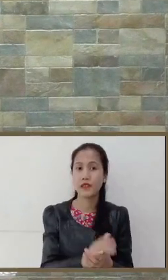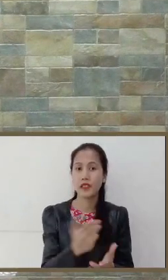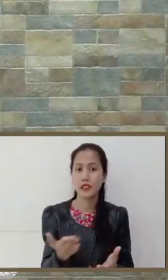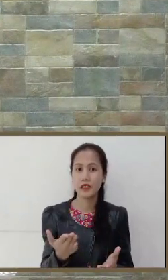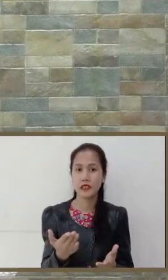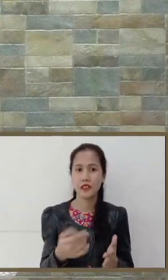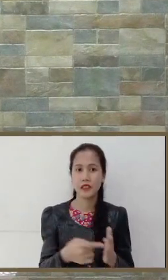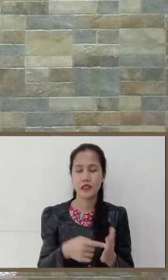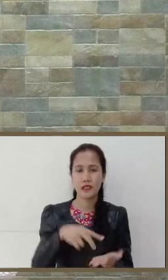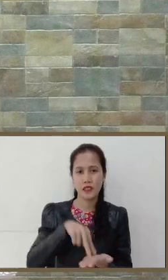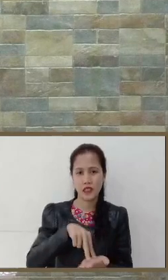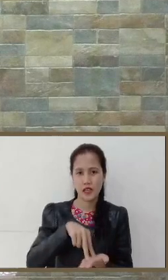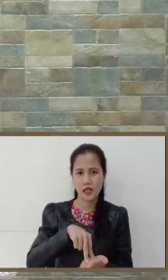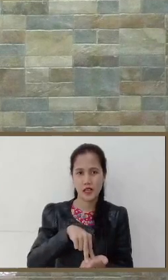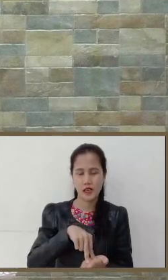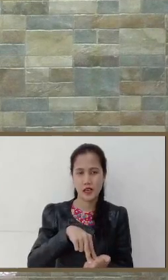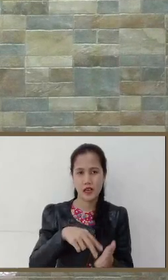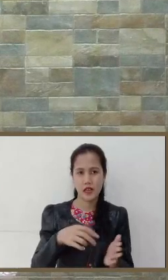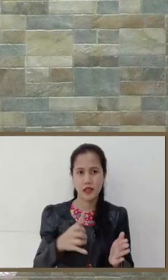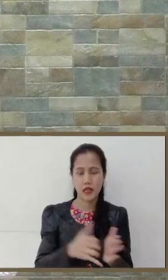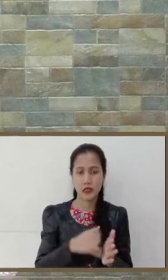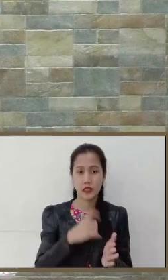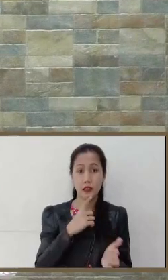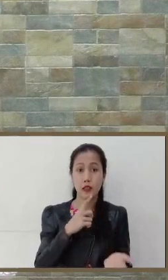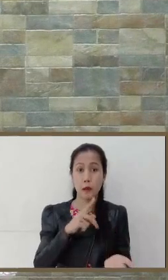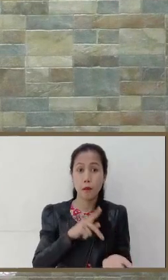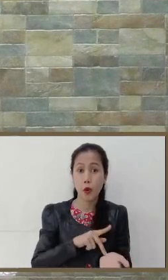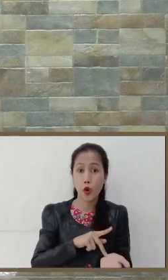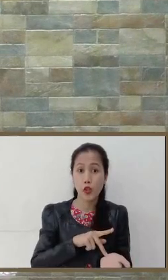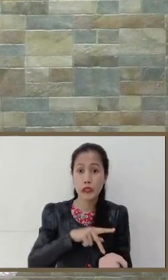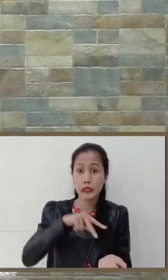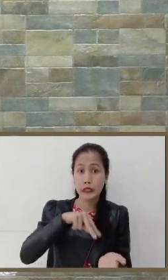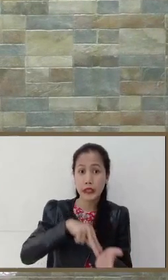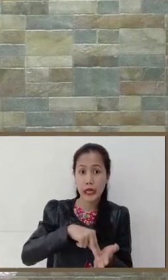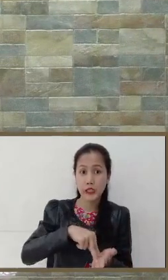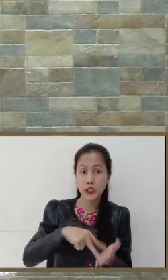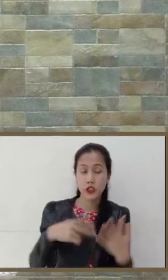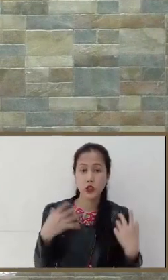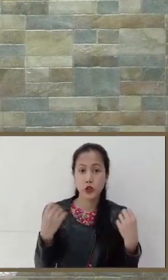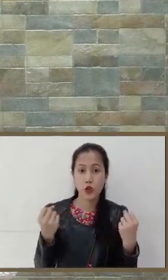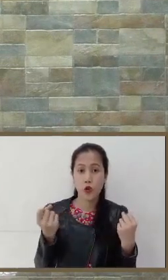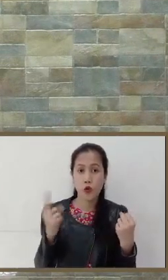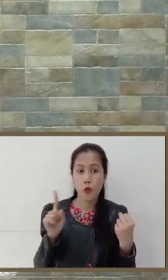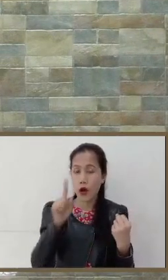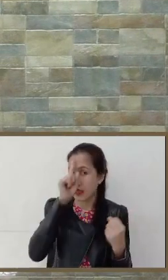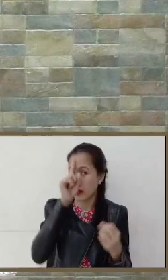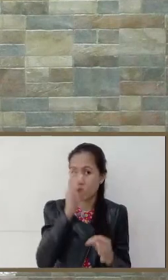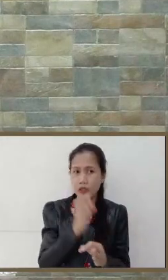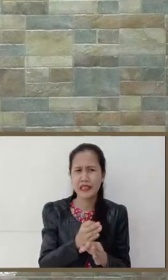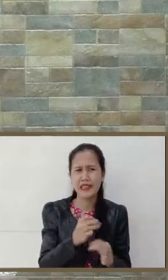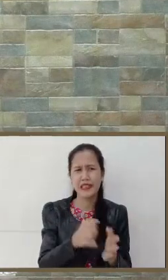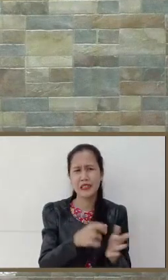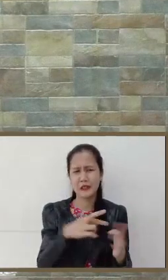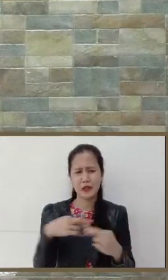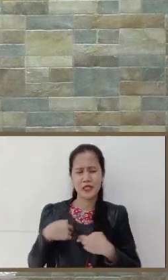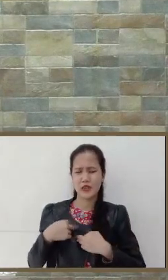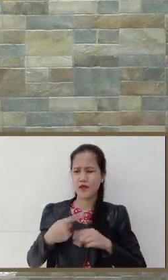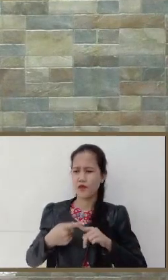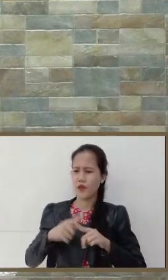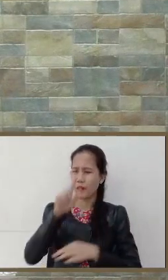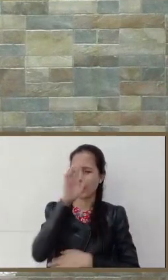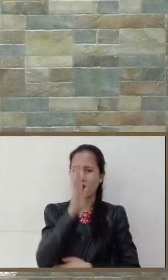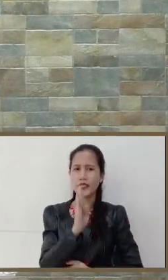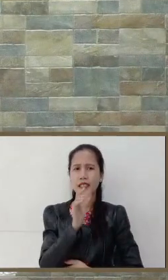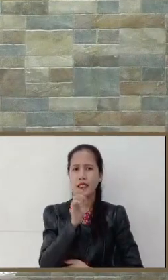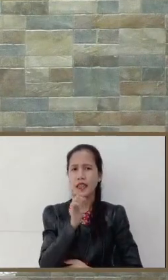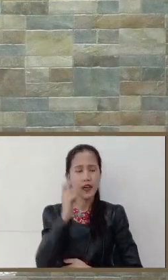ang aking stand. Ang pananampalataya ay ang pananampalataya ang ating natanggap, ay natanggap natin yan sa Diyos, hindi sa tao.